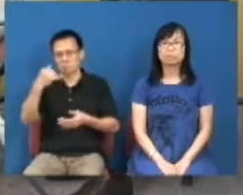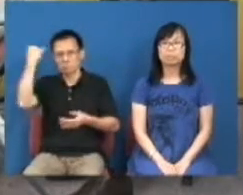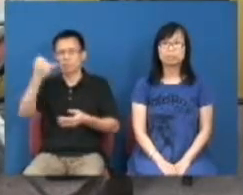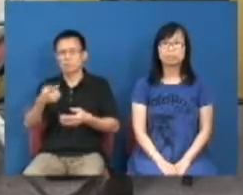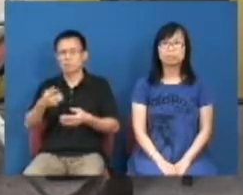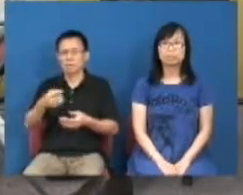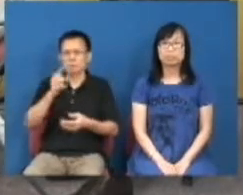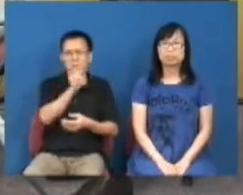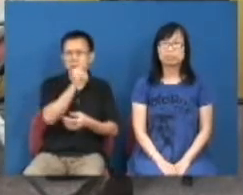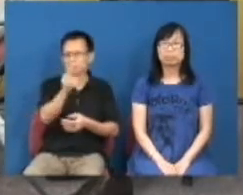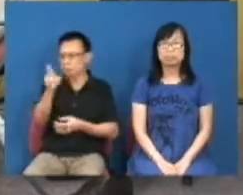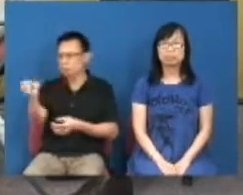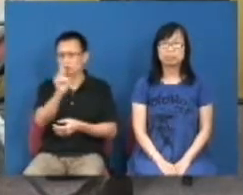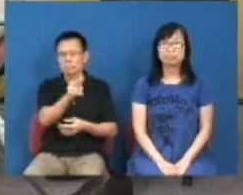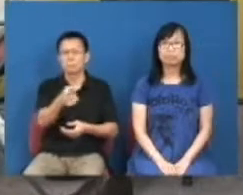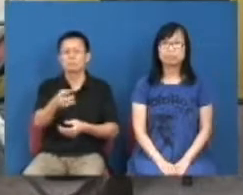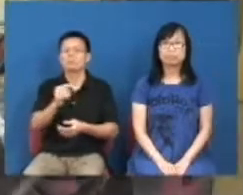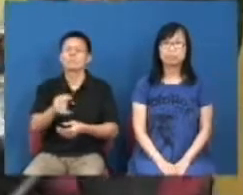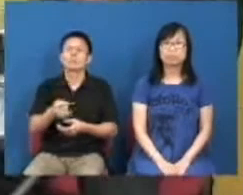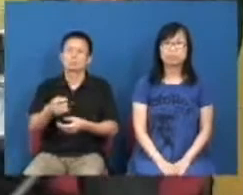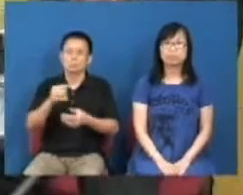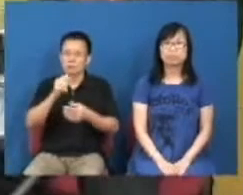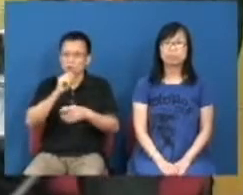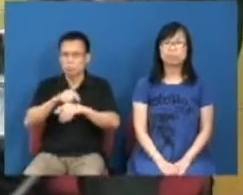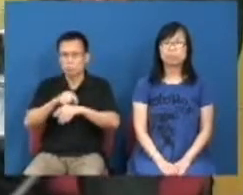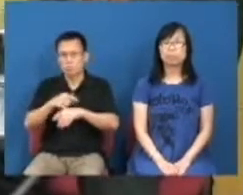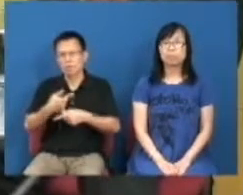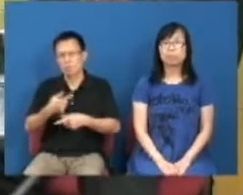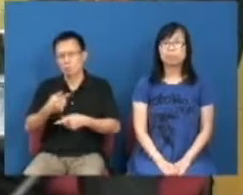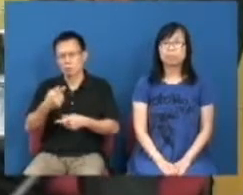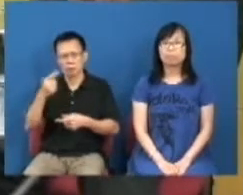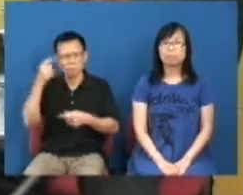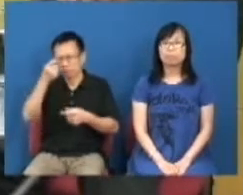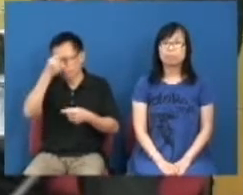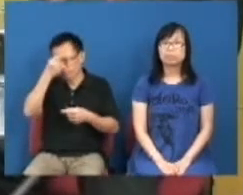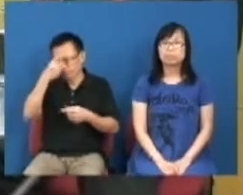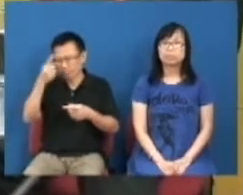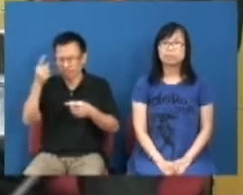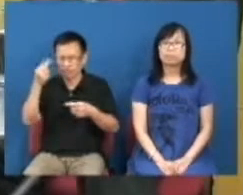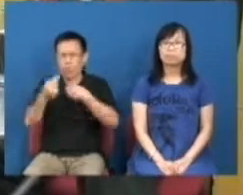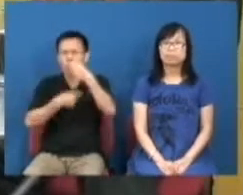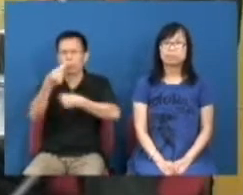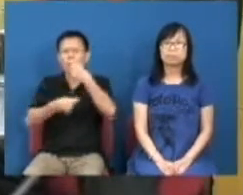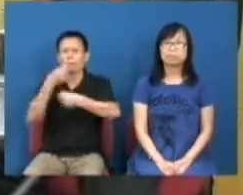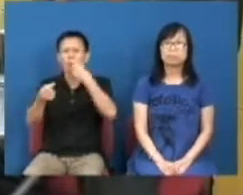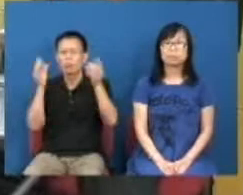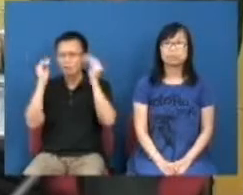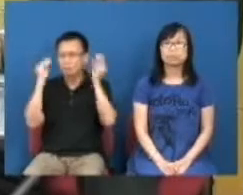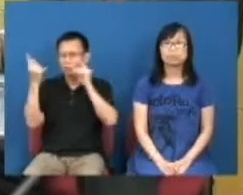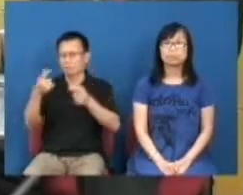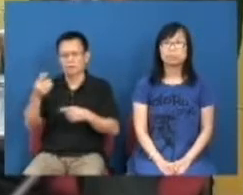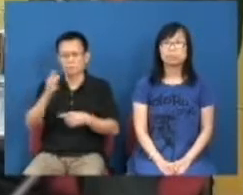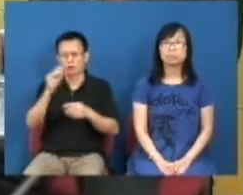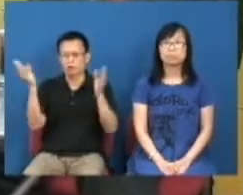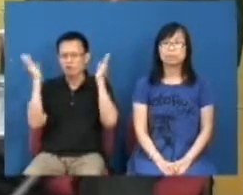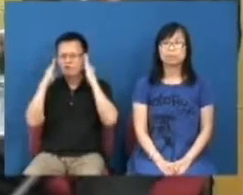必明白。有陣時候咧咁嗰個人好囉囉嗦嗦，唉，真係你再講落去我都唔係好想聽啦。